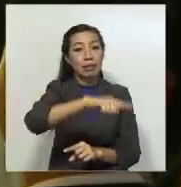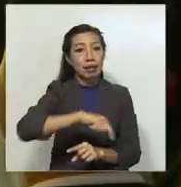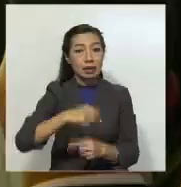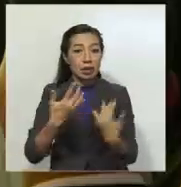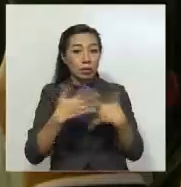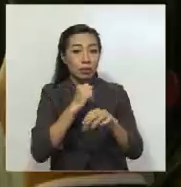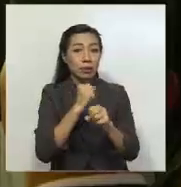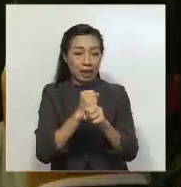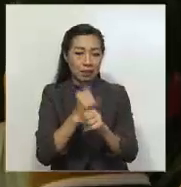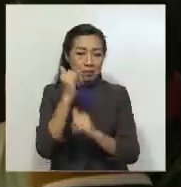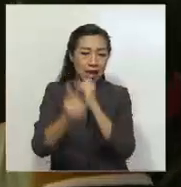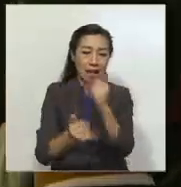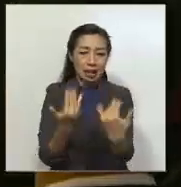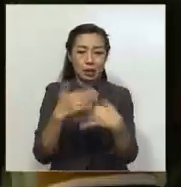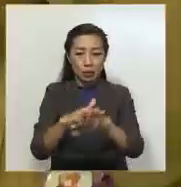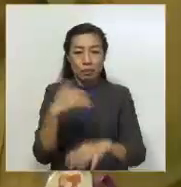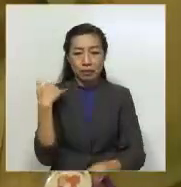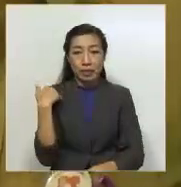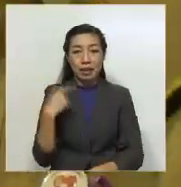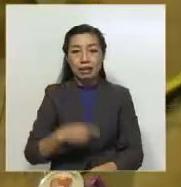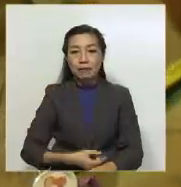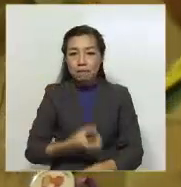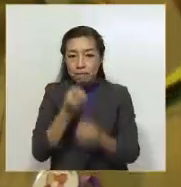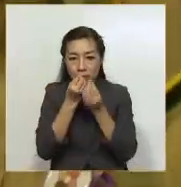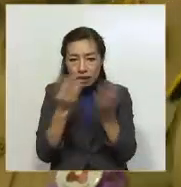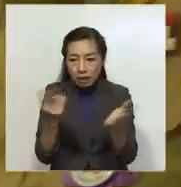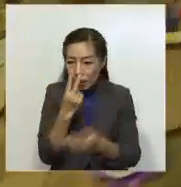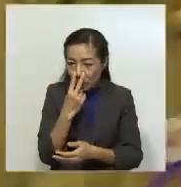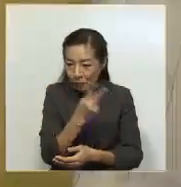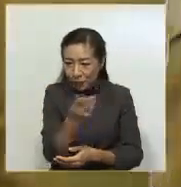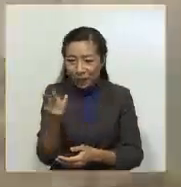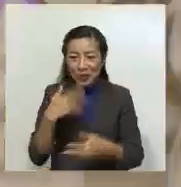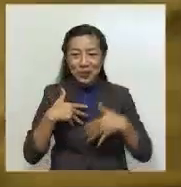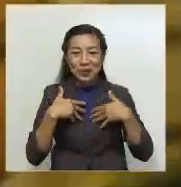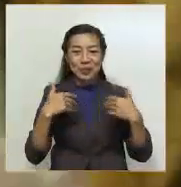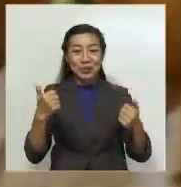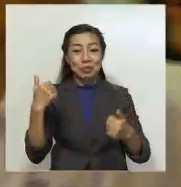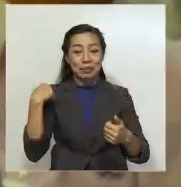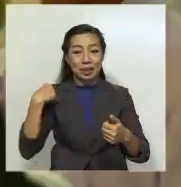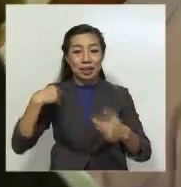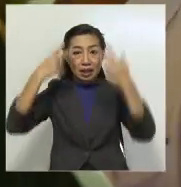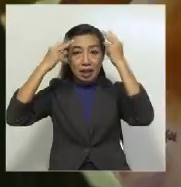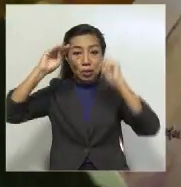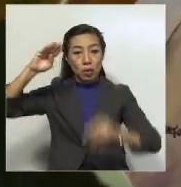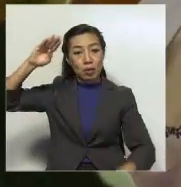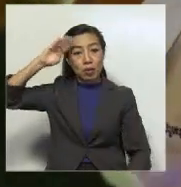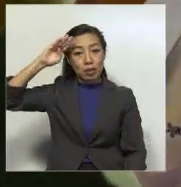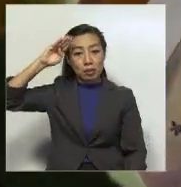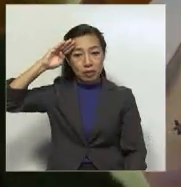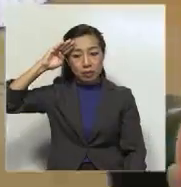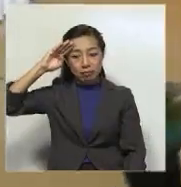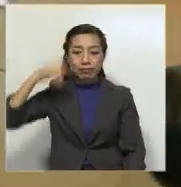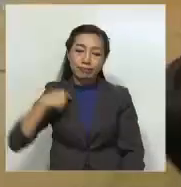าไปร่วมงานเกือบหมดนะครับ ค่ะก็เรียกได้ว่าบรรยากาศของงานเป็นไปอย่างชื่นมื่นนะคะโดยท่านพลเอกประยุทธ์จันทร์โอชานายกรัฐมน